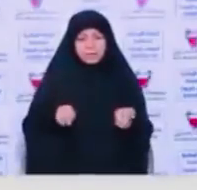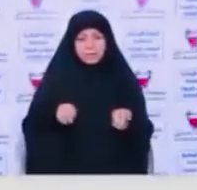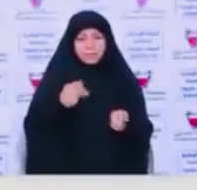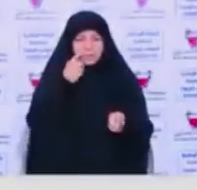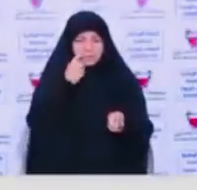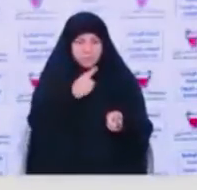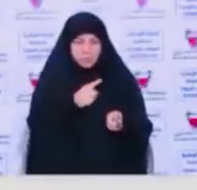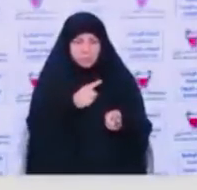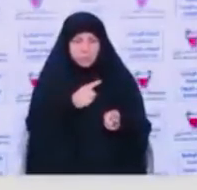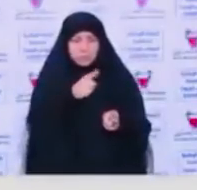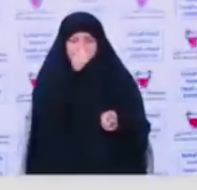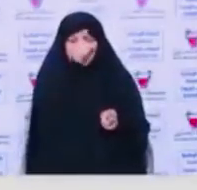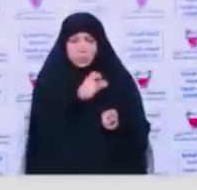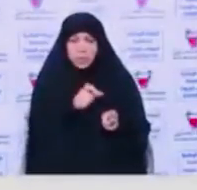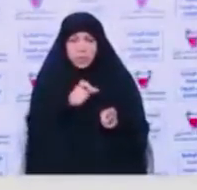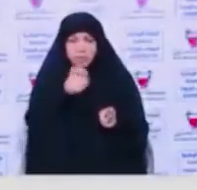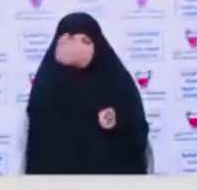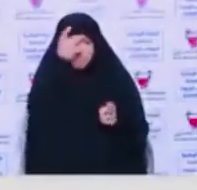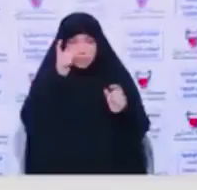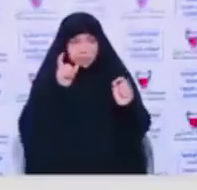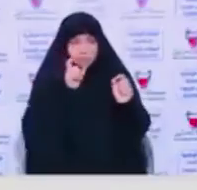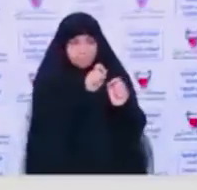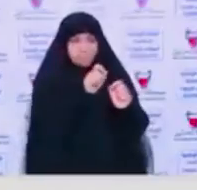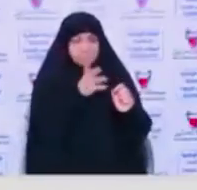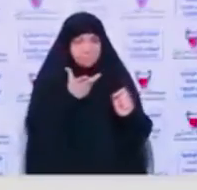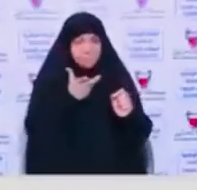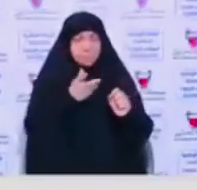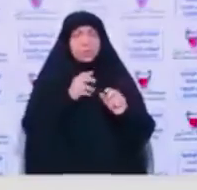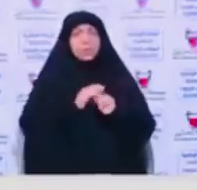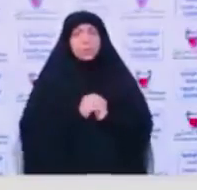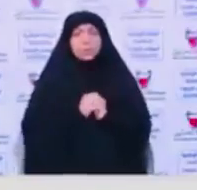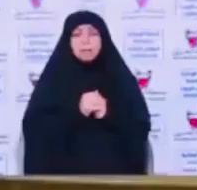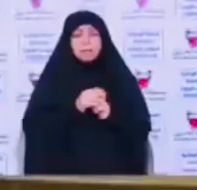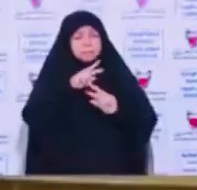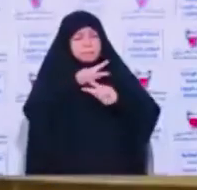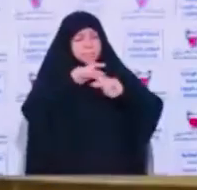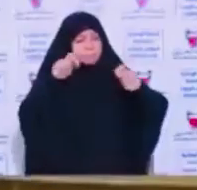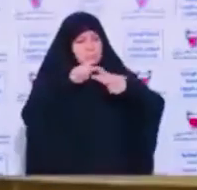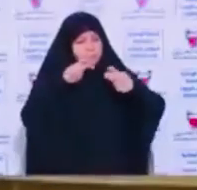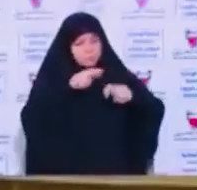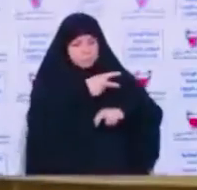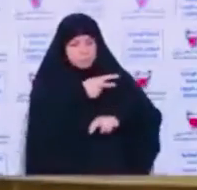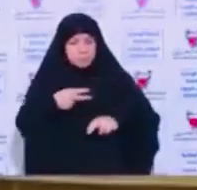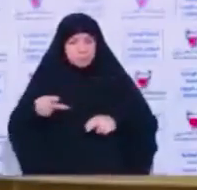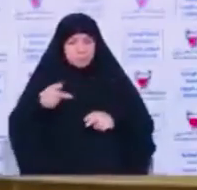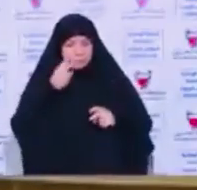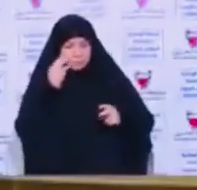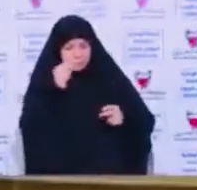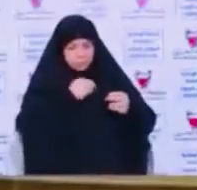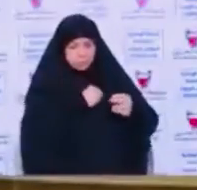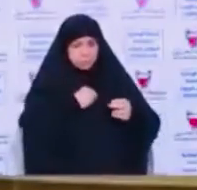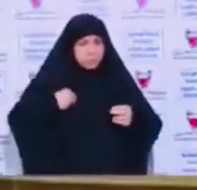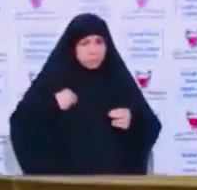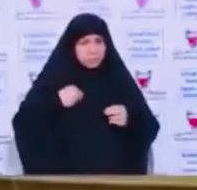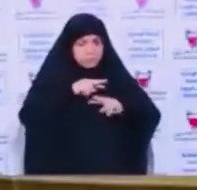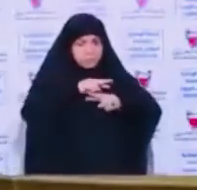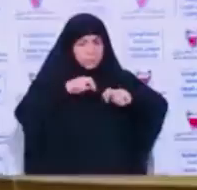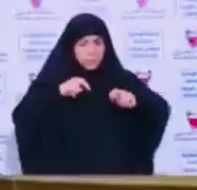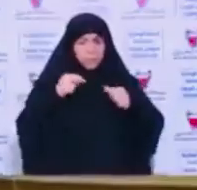حالة قائمة تم تشكيل فريق لإعداد وتنفيذ البحوث السريرية المتعلقة بفيروس الكورونا،